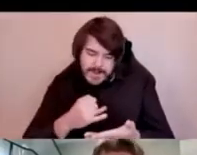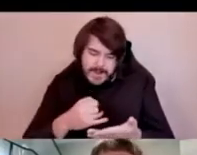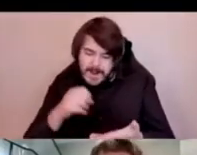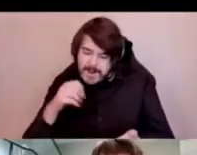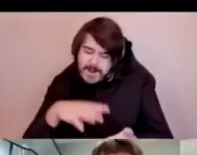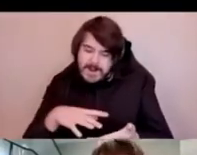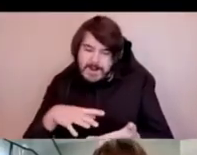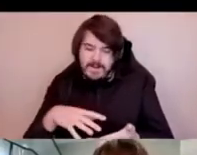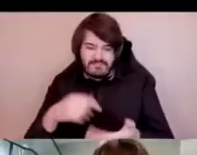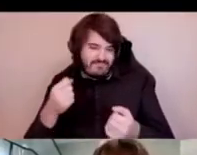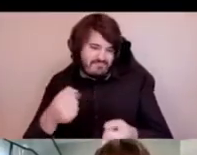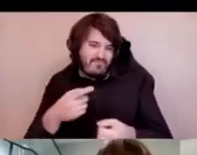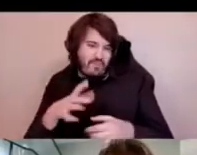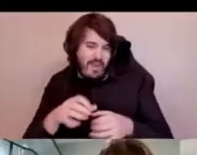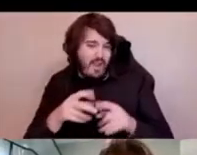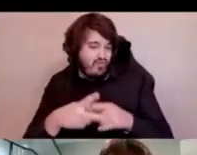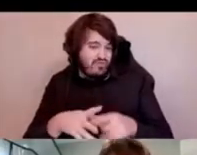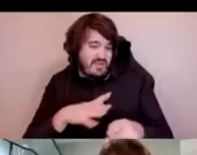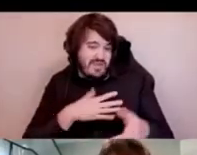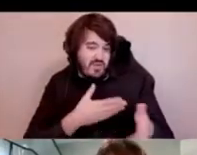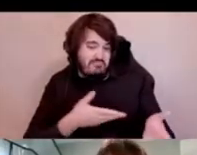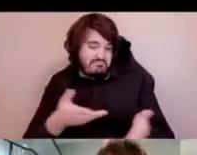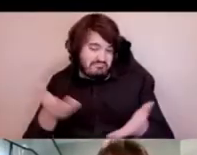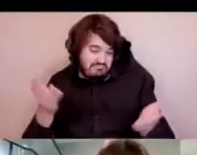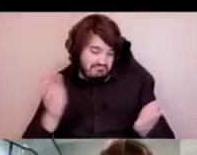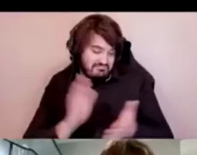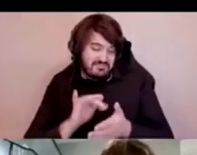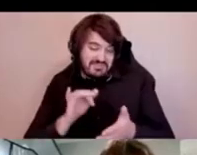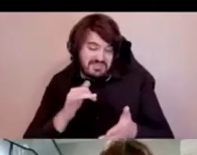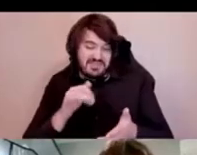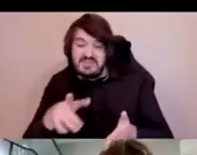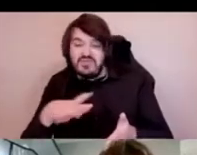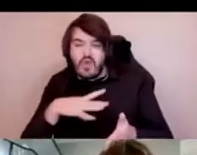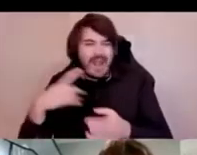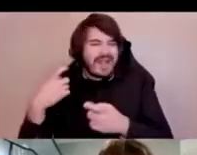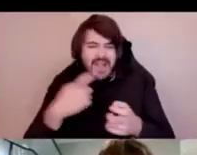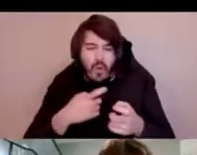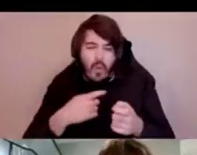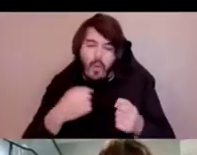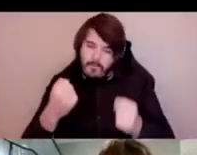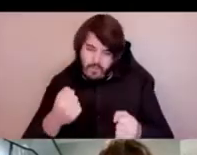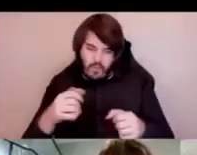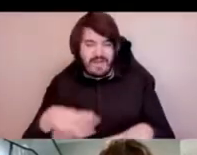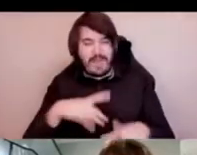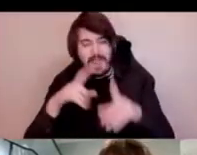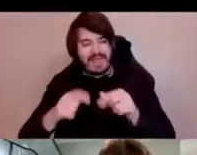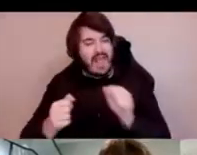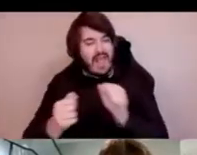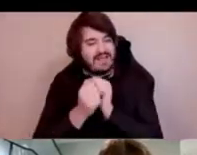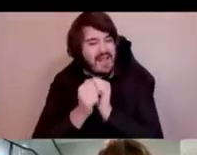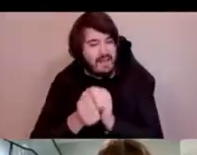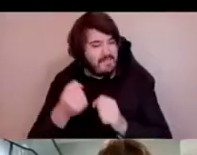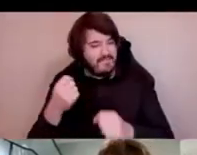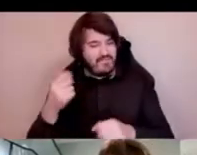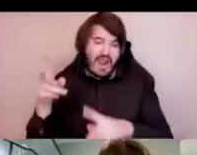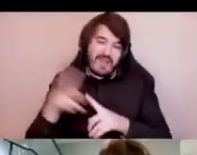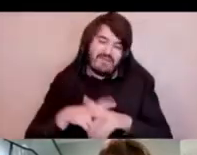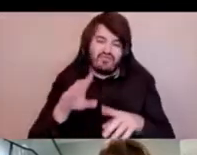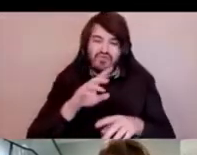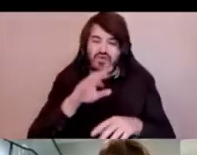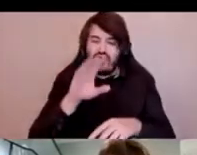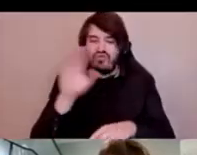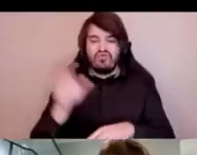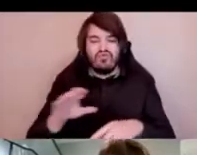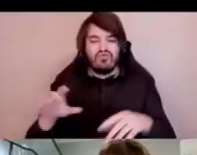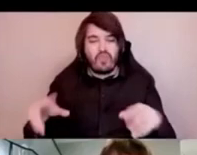croquis, vous pouvez utiliser des outils comme ça. Si jamais vous avez des questions par rapport à ça, on peut faire des tests ensemble, se prendre un rendez-vous Zoom.